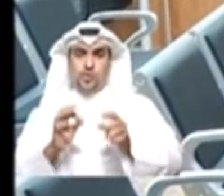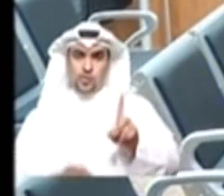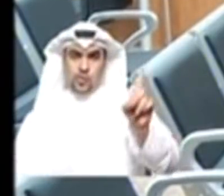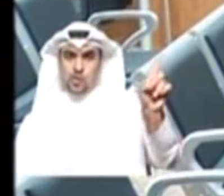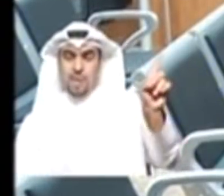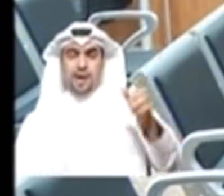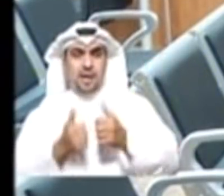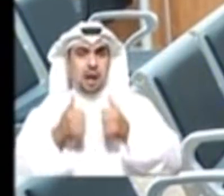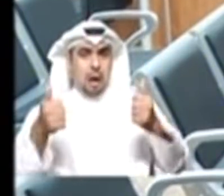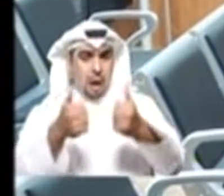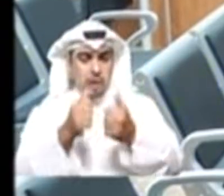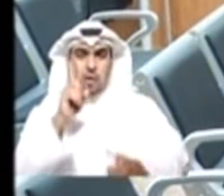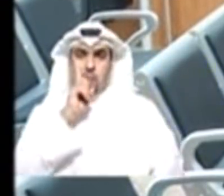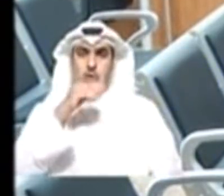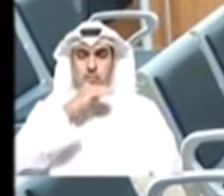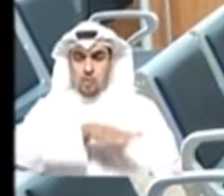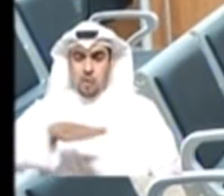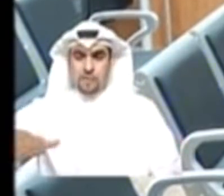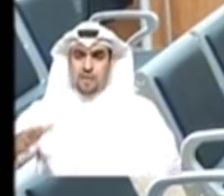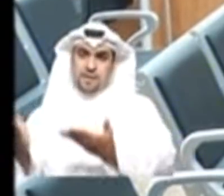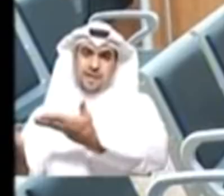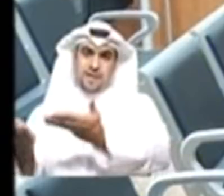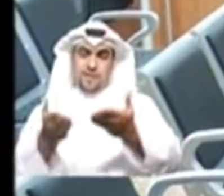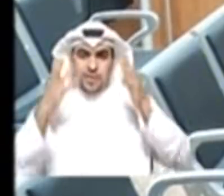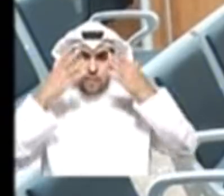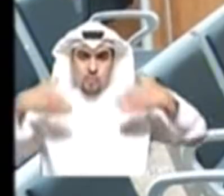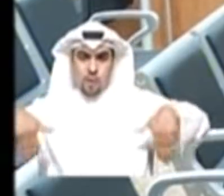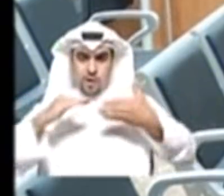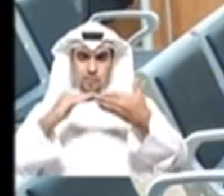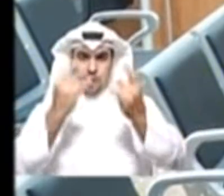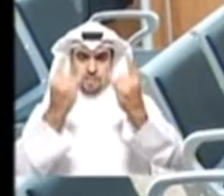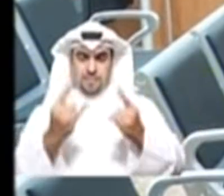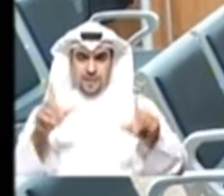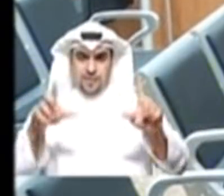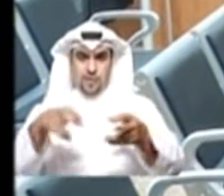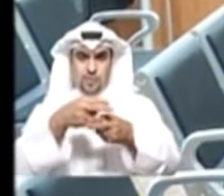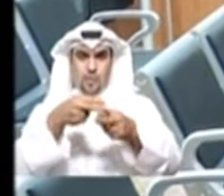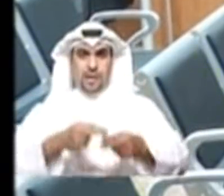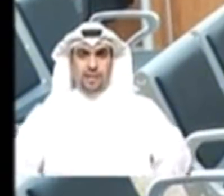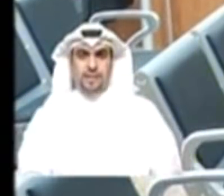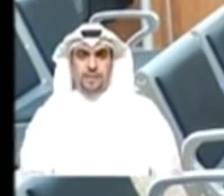وعلى أسرهم في إنجاز معاملاتهم. مروة محرم، تلفزيون دولة الكويت.